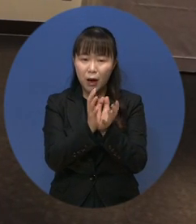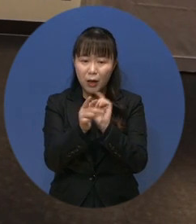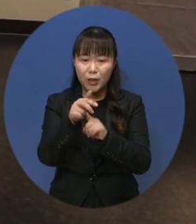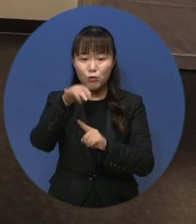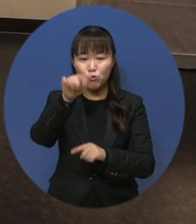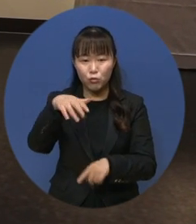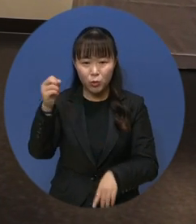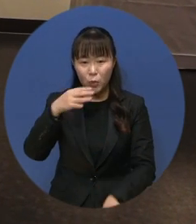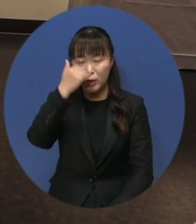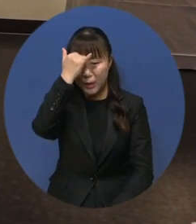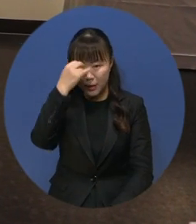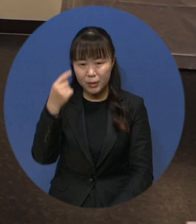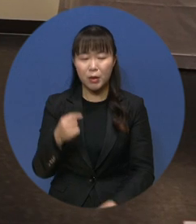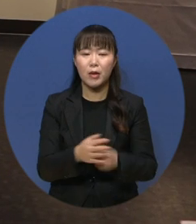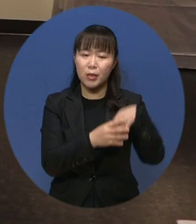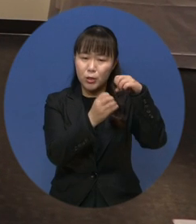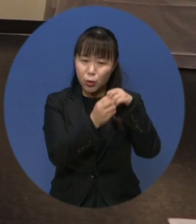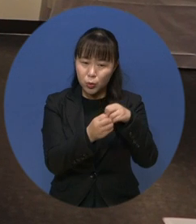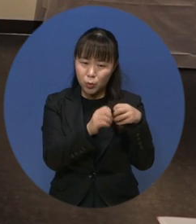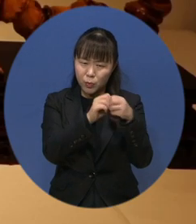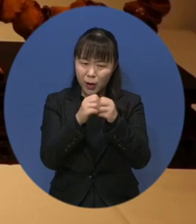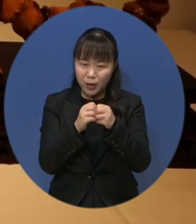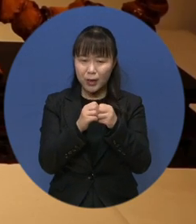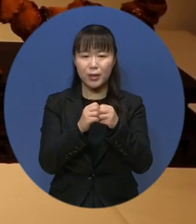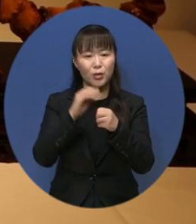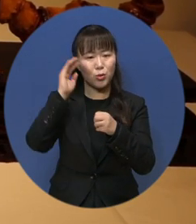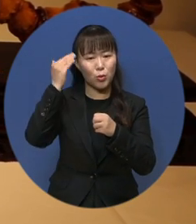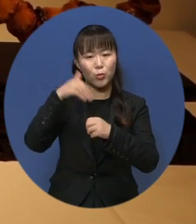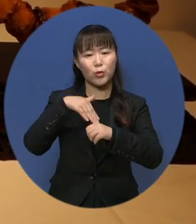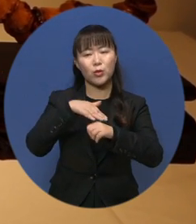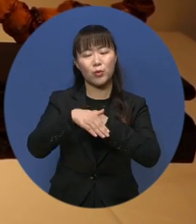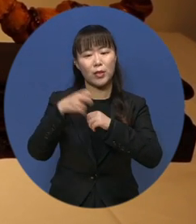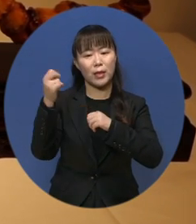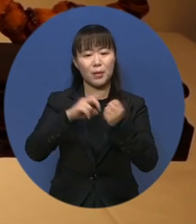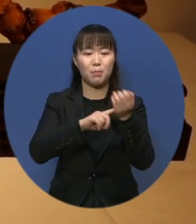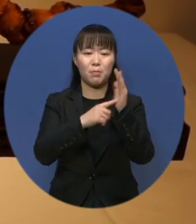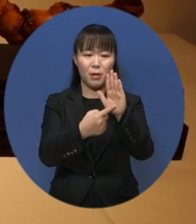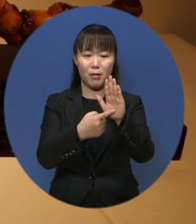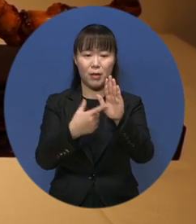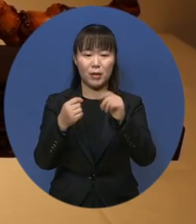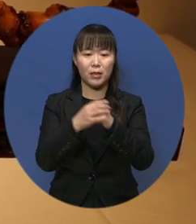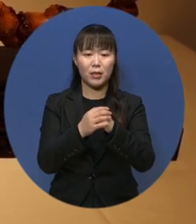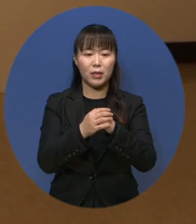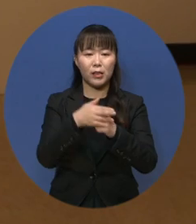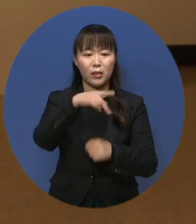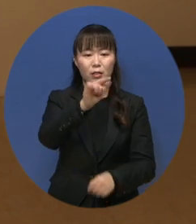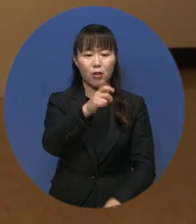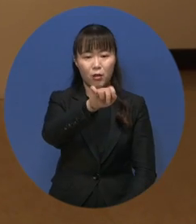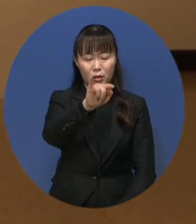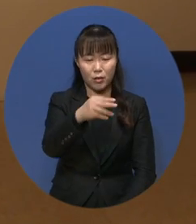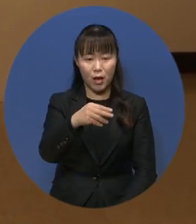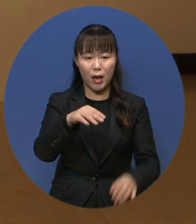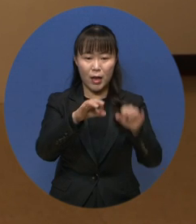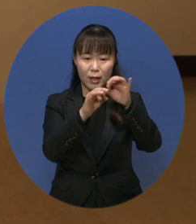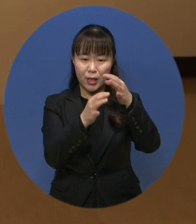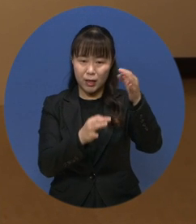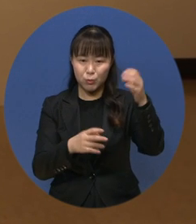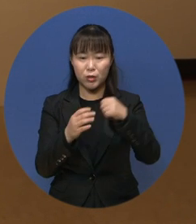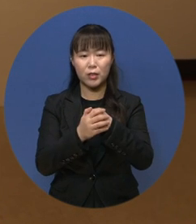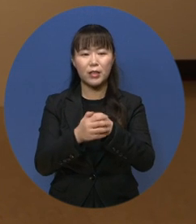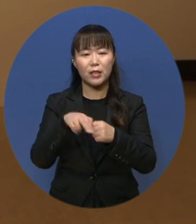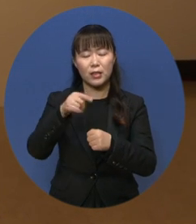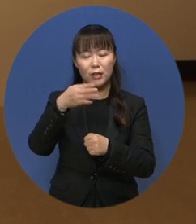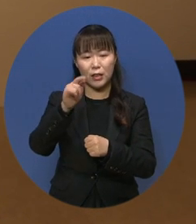이번 전시회는 전통 공예를 현대적인 감각으로 재해석한 작품 전갈 대나무, 스탠드 조명,